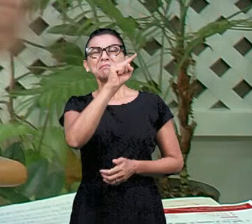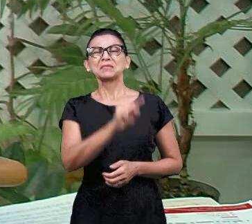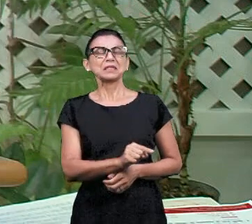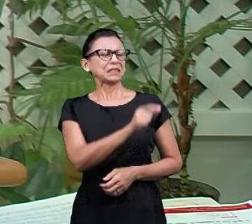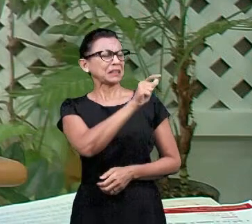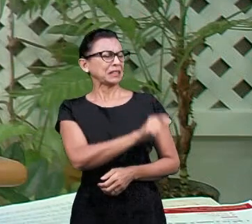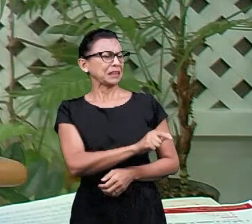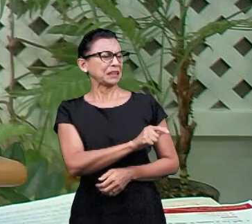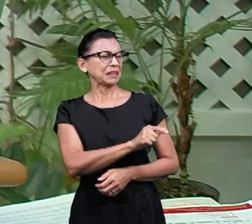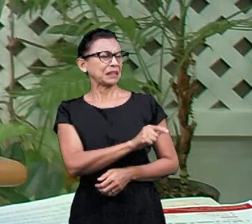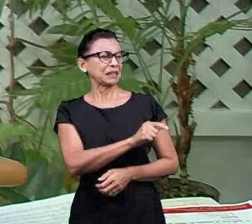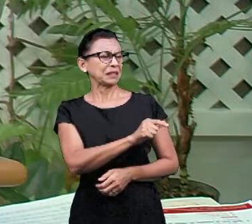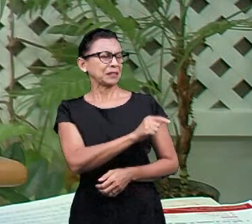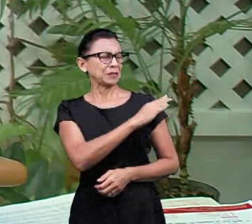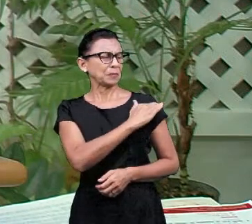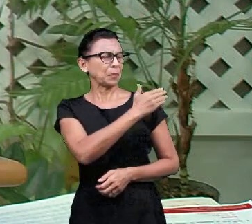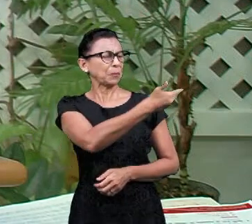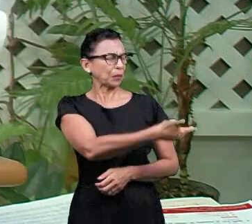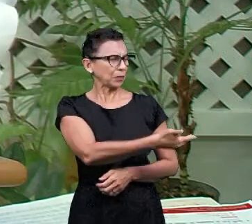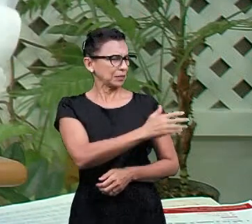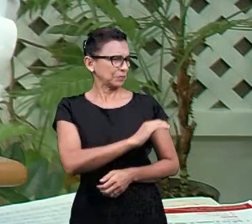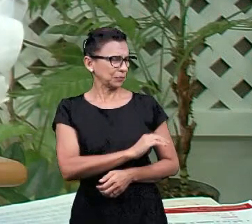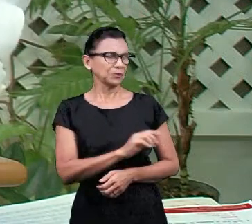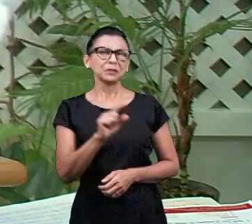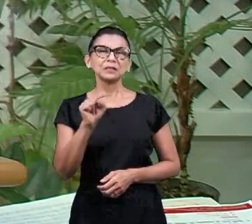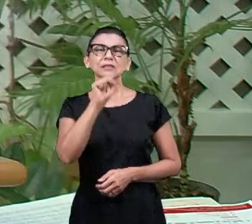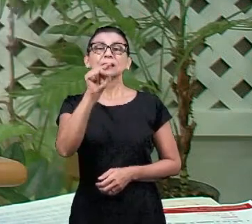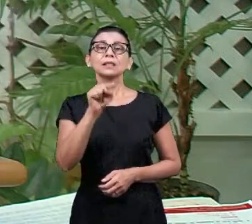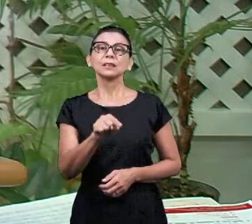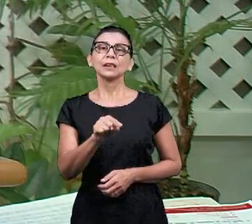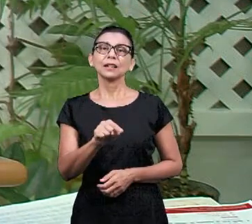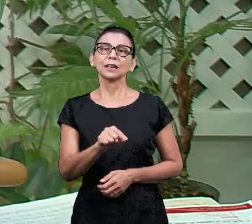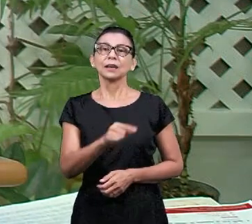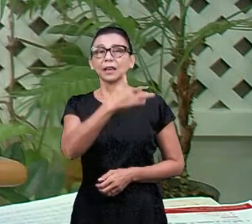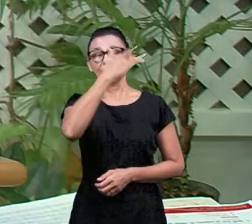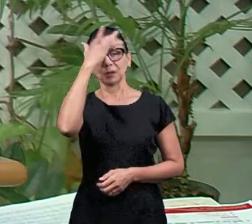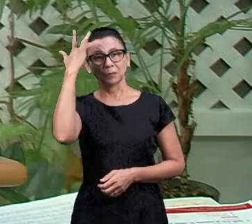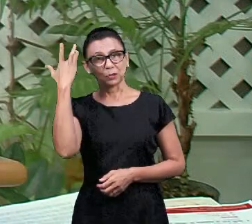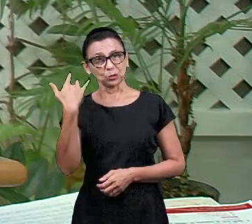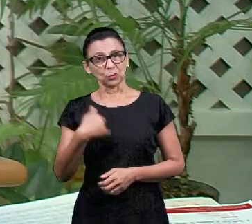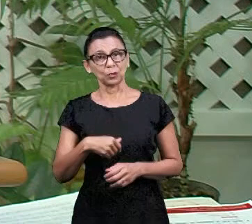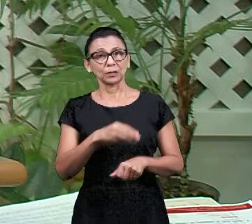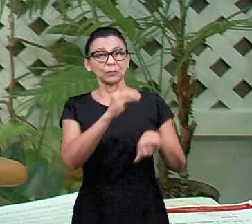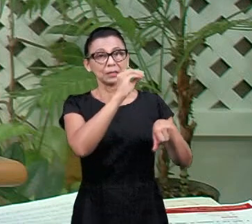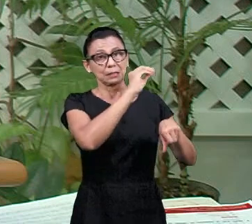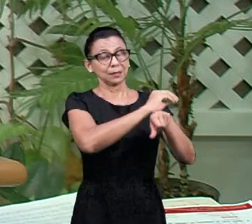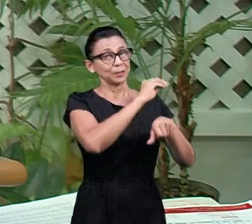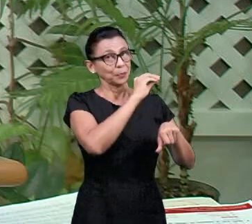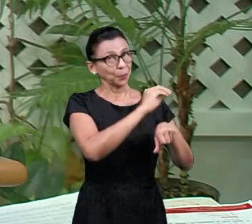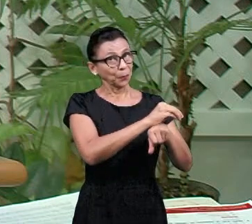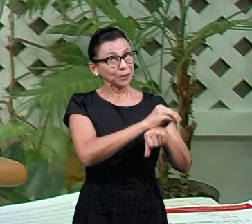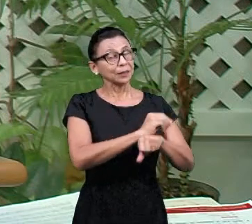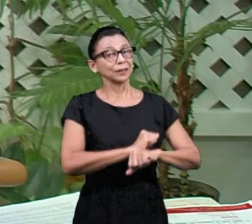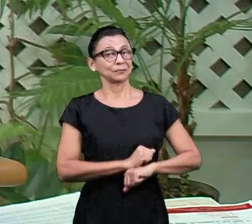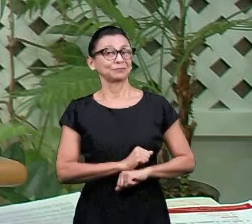c'est celui-ci, celui-là. Non, non. Le prochain est celui pour qui je donne ma